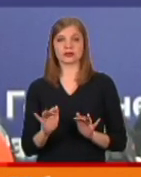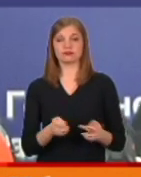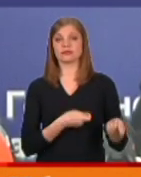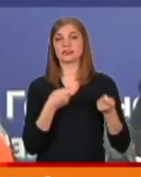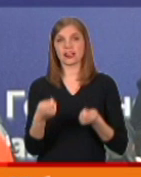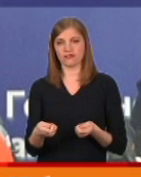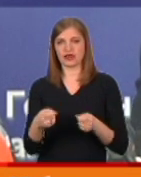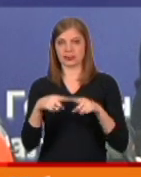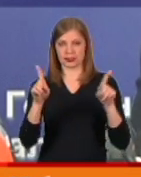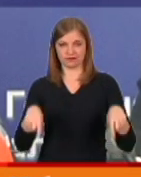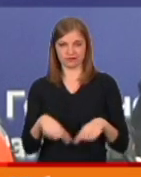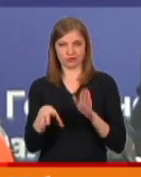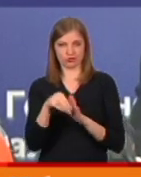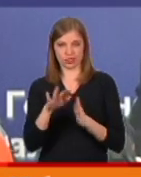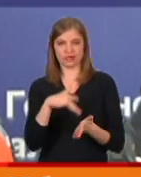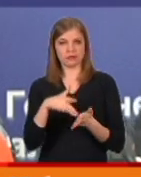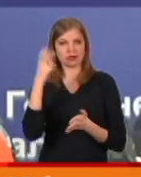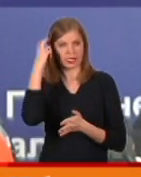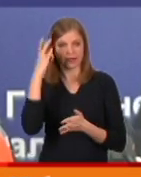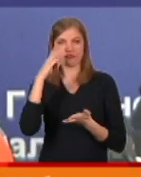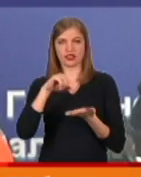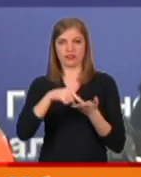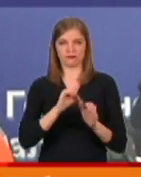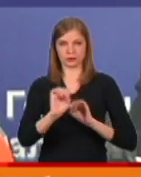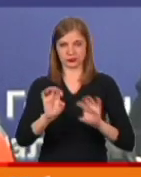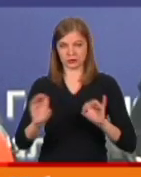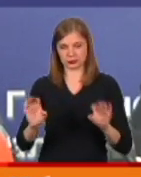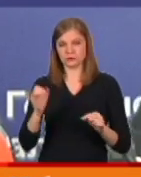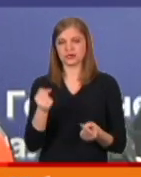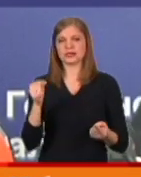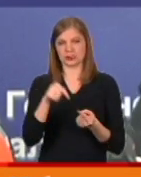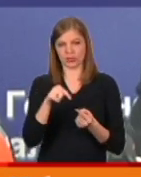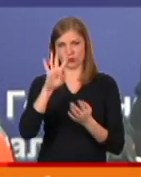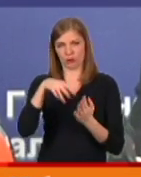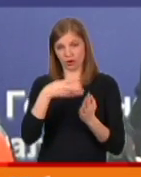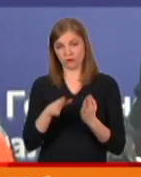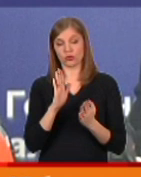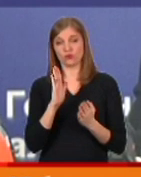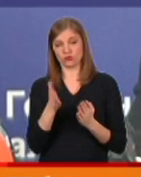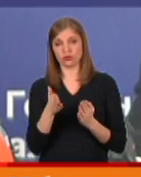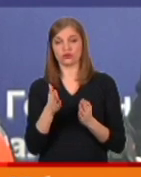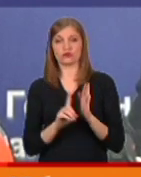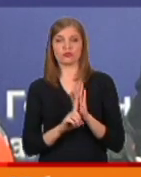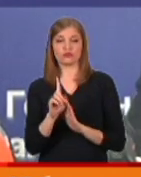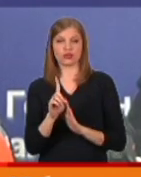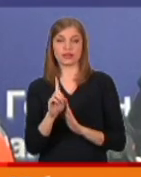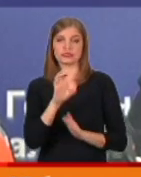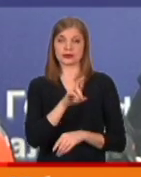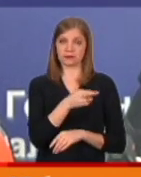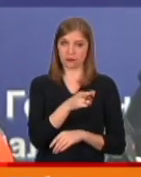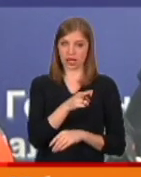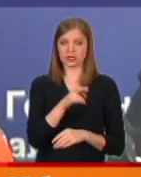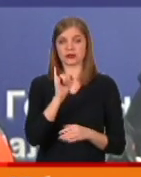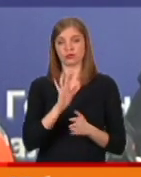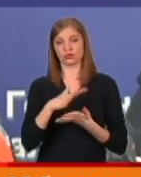завезення бюлетенів в місті Києві на дільничі виборчі комісії. Також згідно з графіком буде йти, почнеться з п'ятниці і